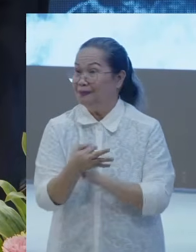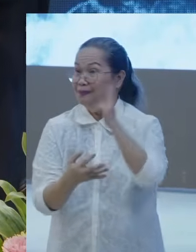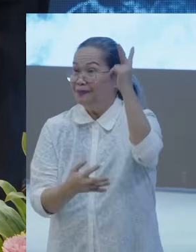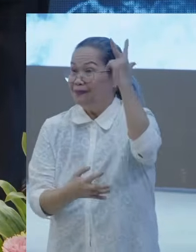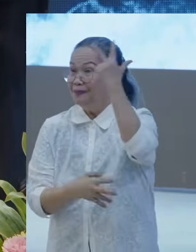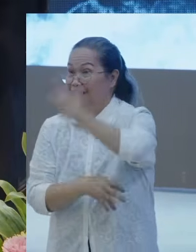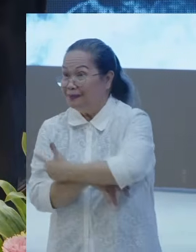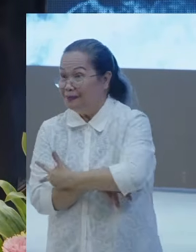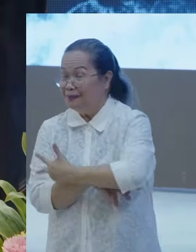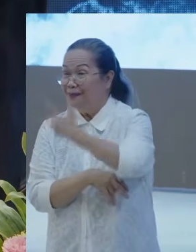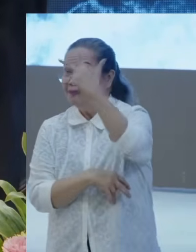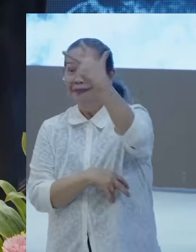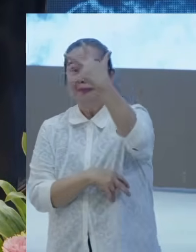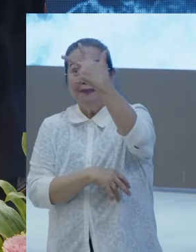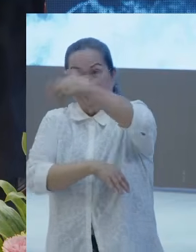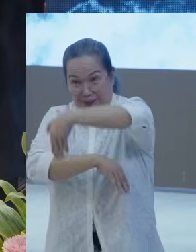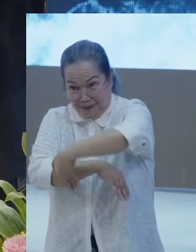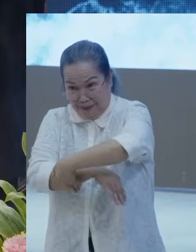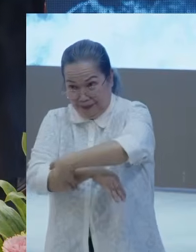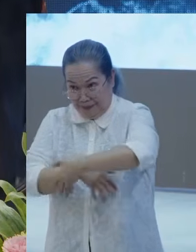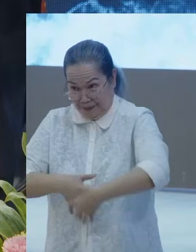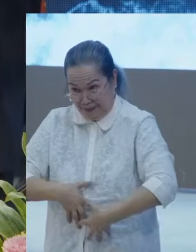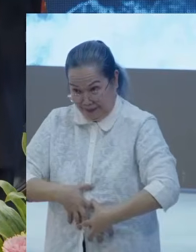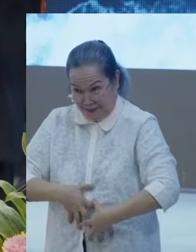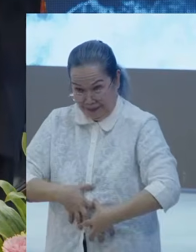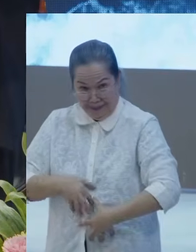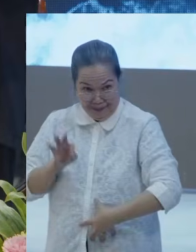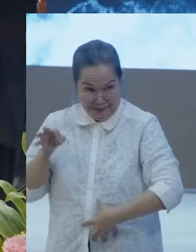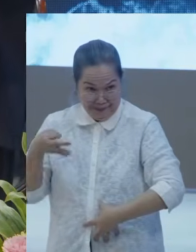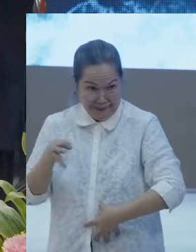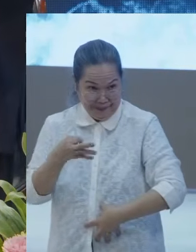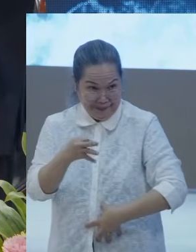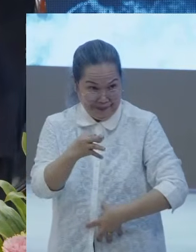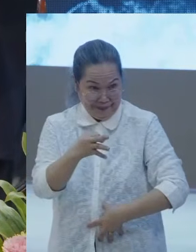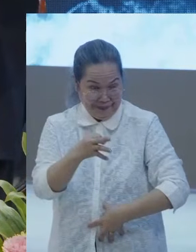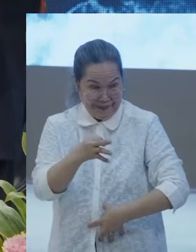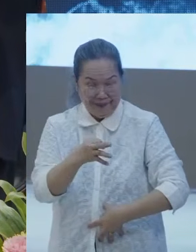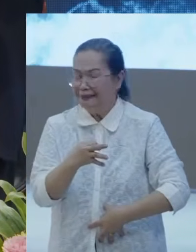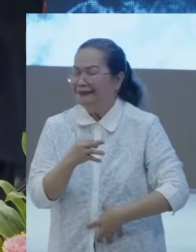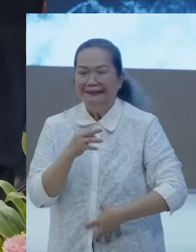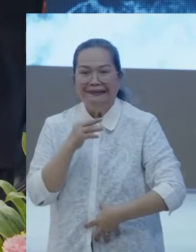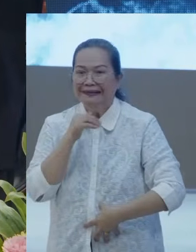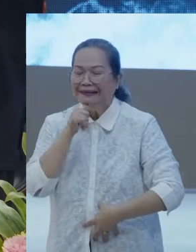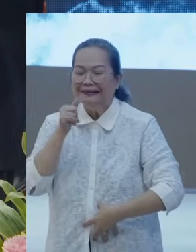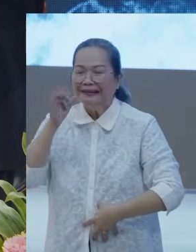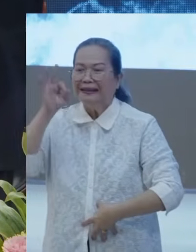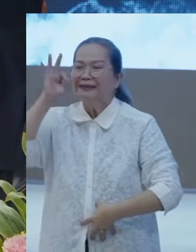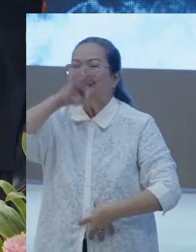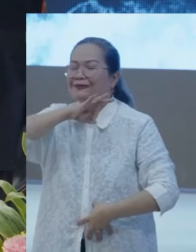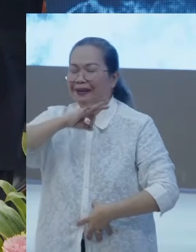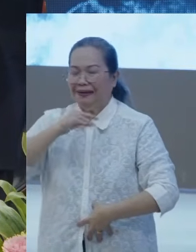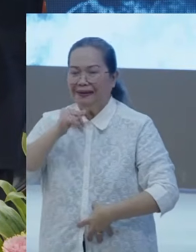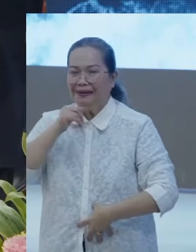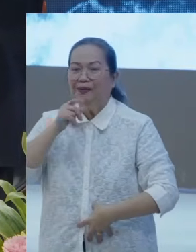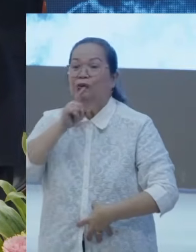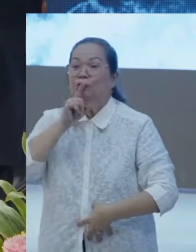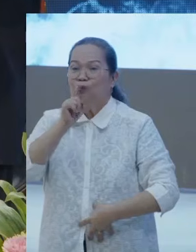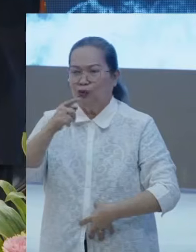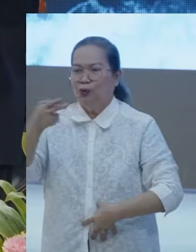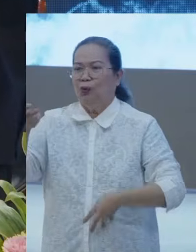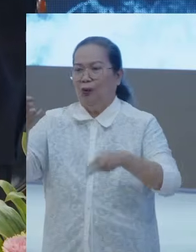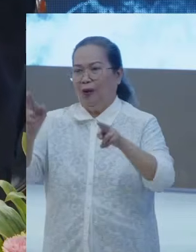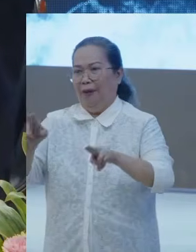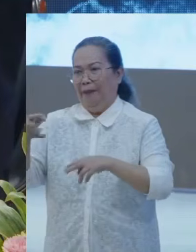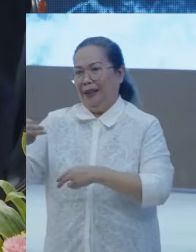days and 3 nights in the belly of the great fish. Hindi siya myth, history siya.